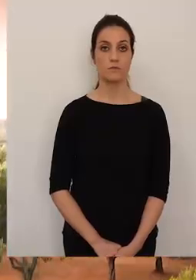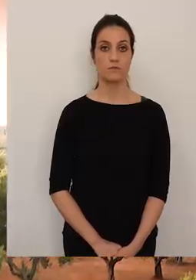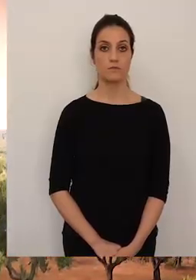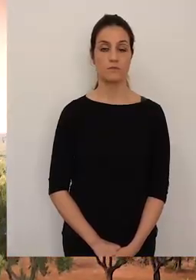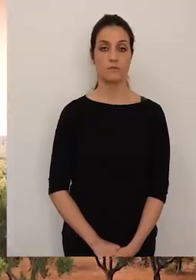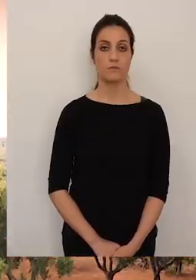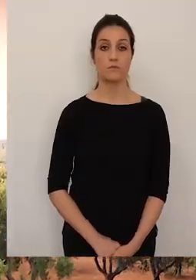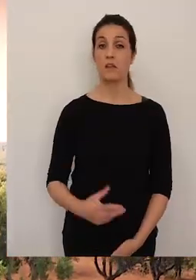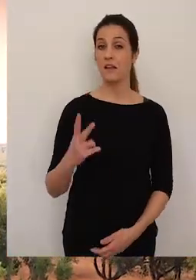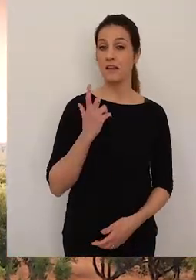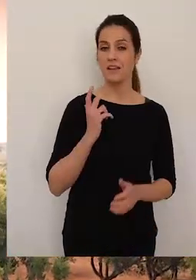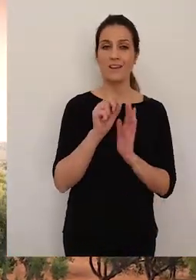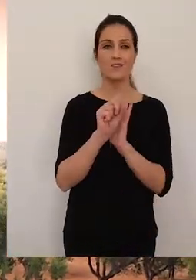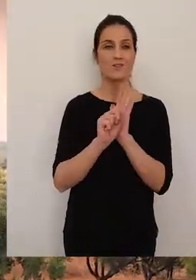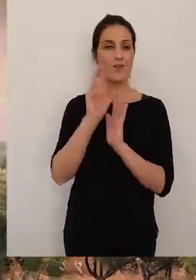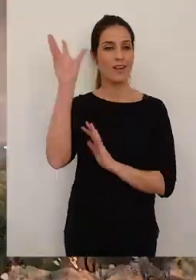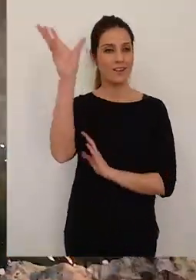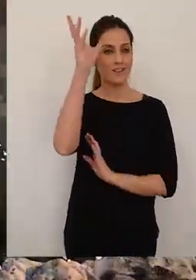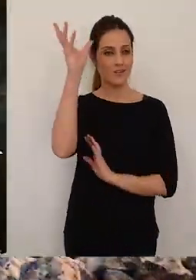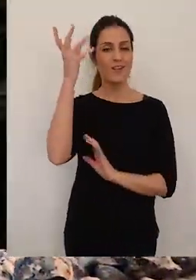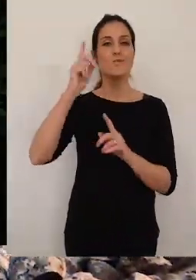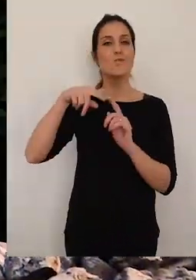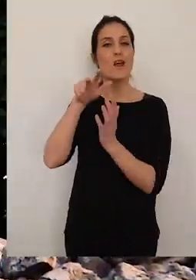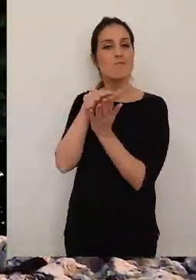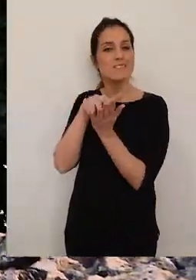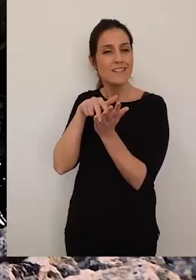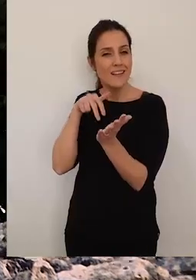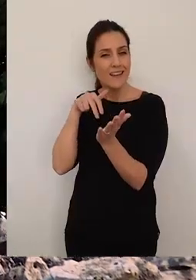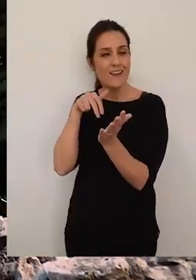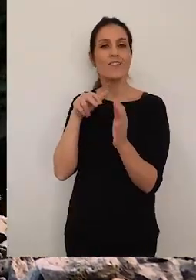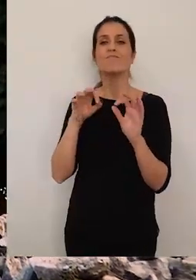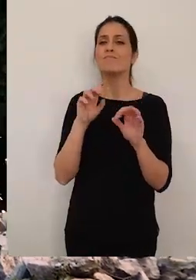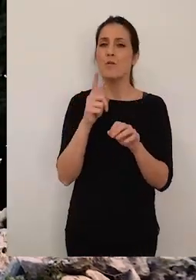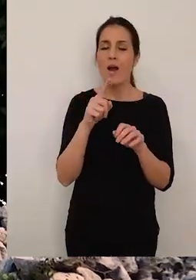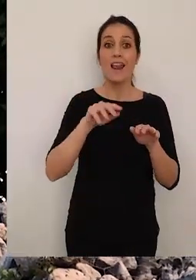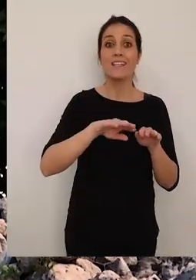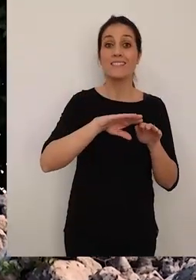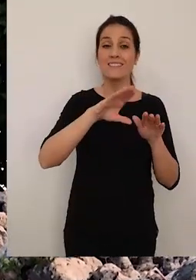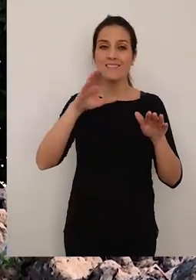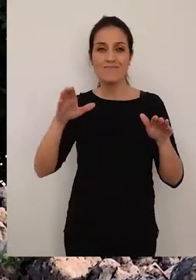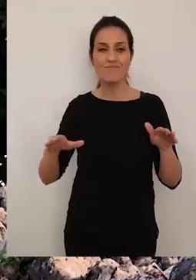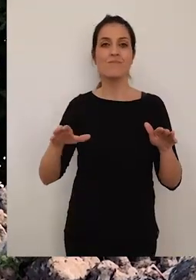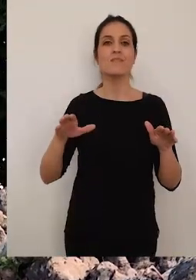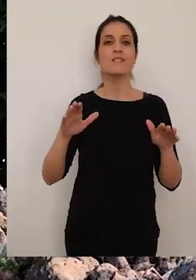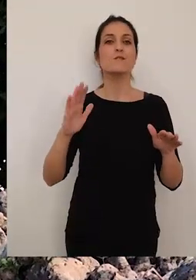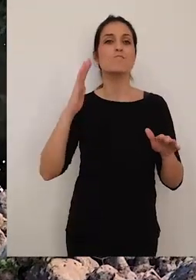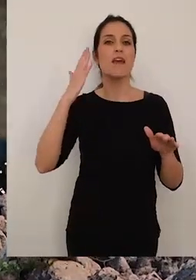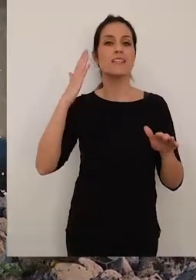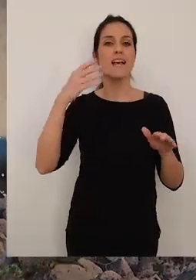Di leggende e circondata da un alone di mistero è la Specchia dei Mori, anche conosciuta come la Specchia del Demonio.